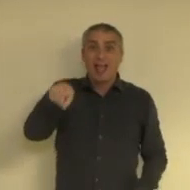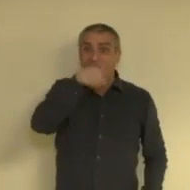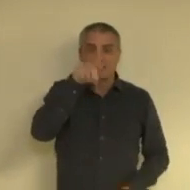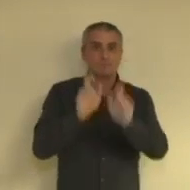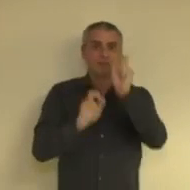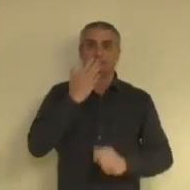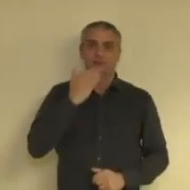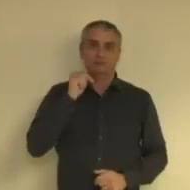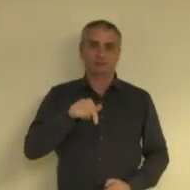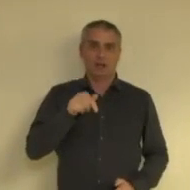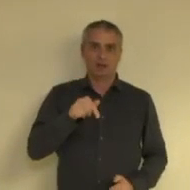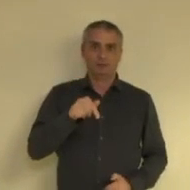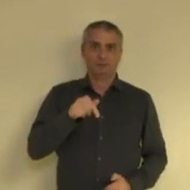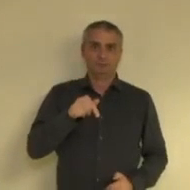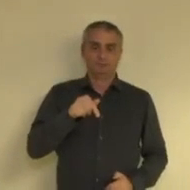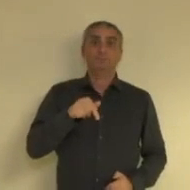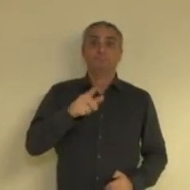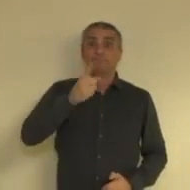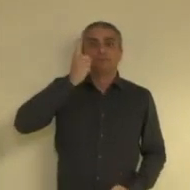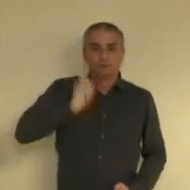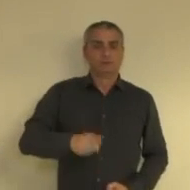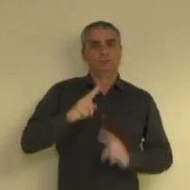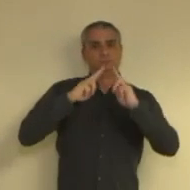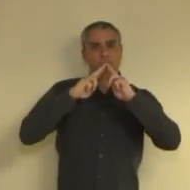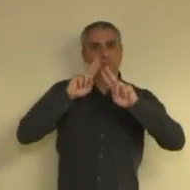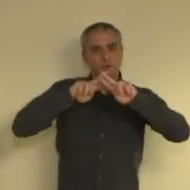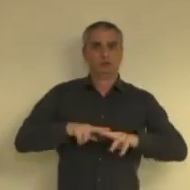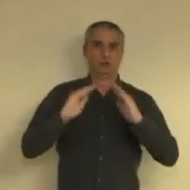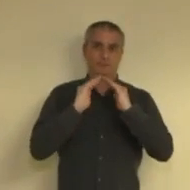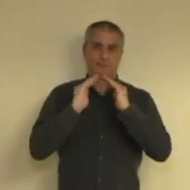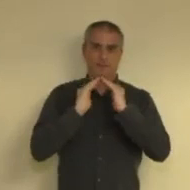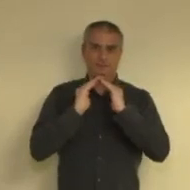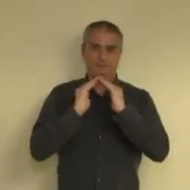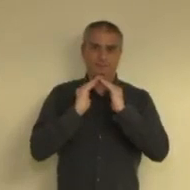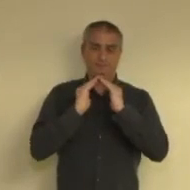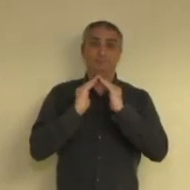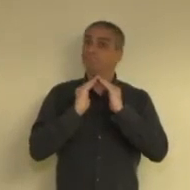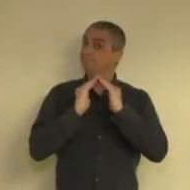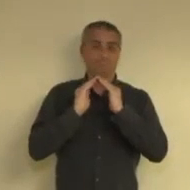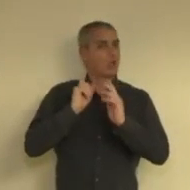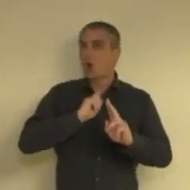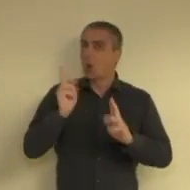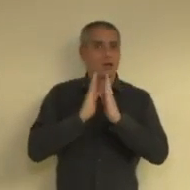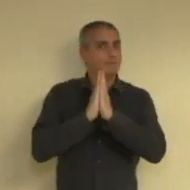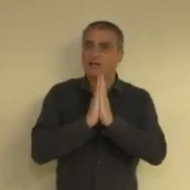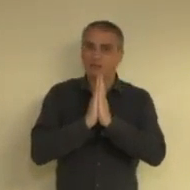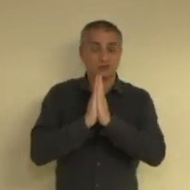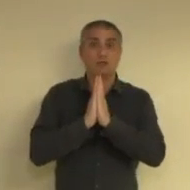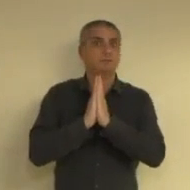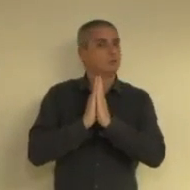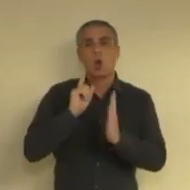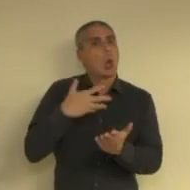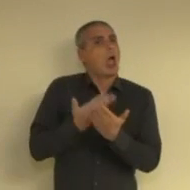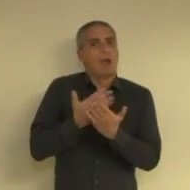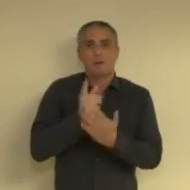אתם, אזרחי ישראל, נדרשים להישאר בבית. עכשיו זה כבר לא בקשה, זו